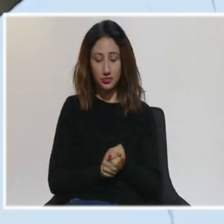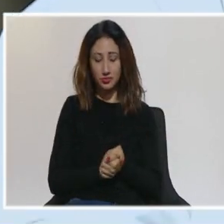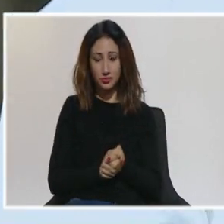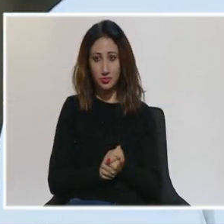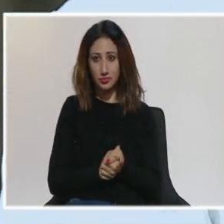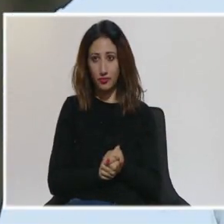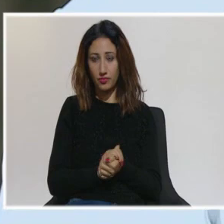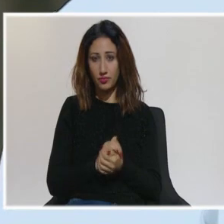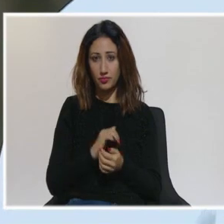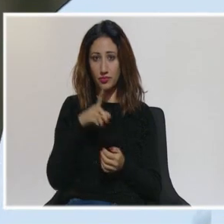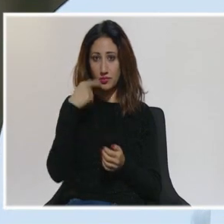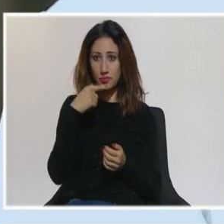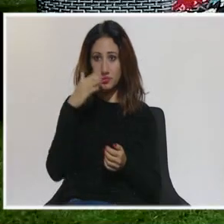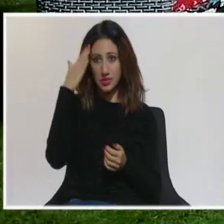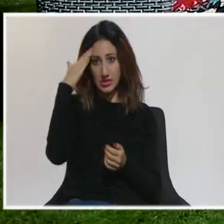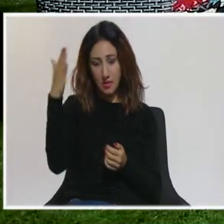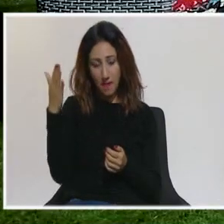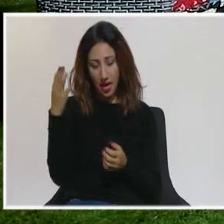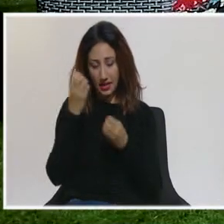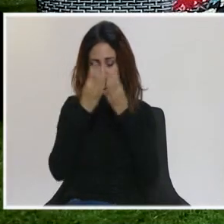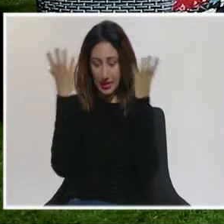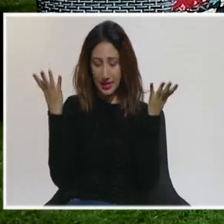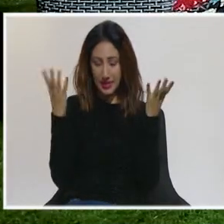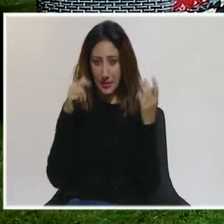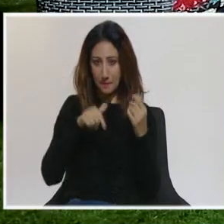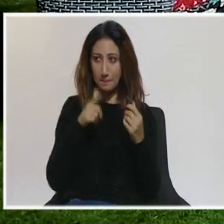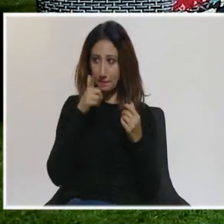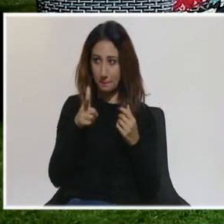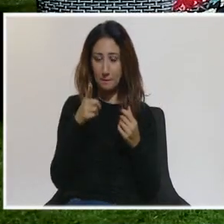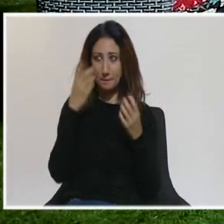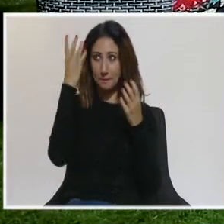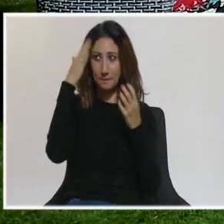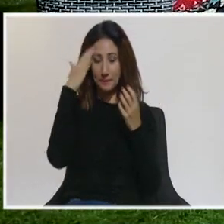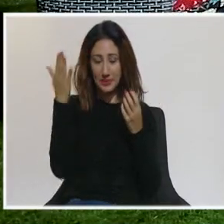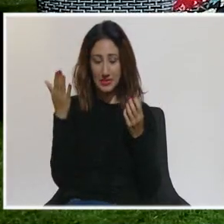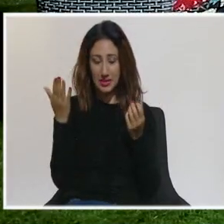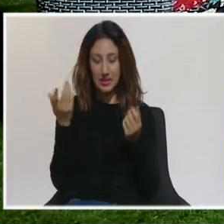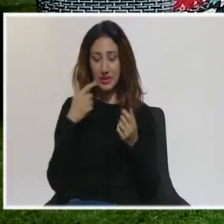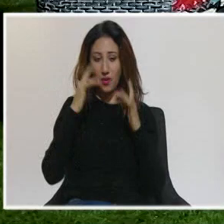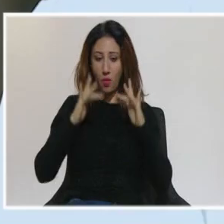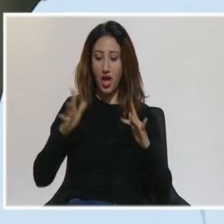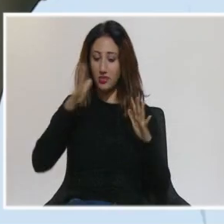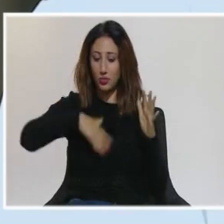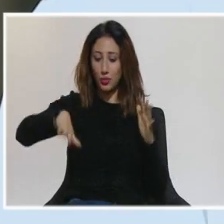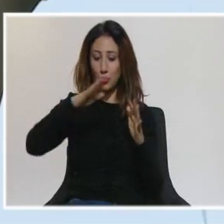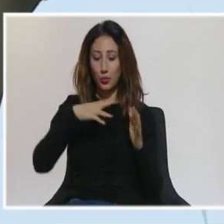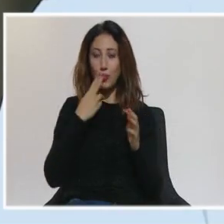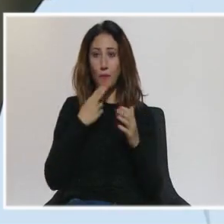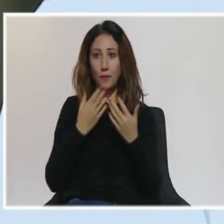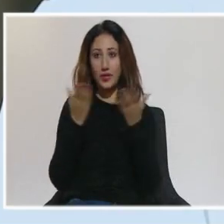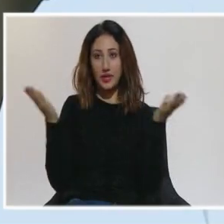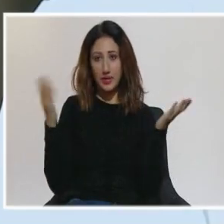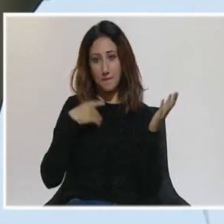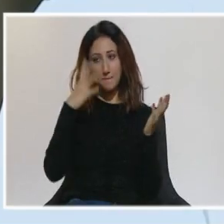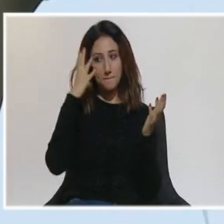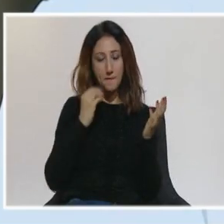واحنا بدانا صباح الخير ودلوقتي مساء الخير وعادتنا كلها خير ومبسوط